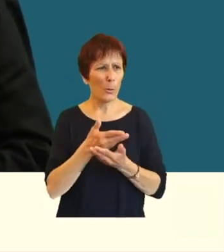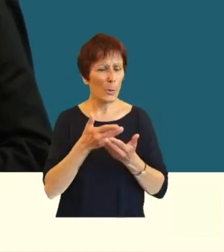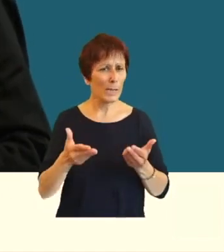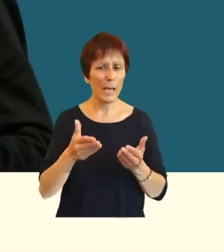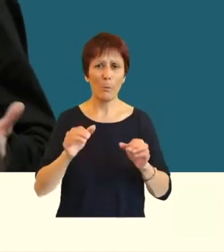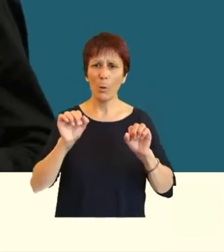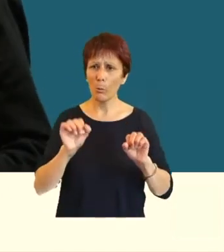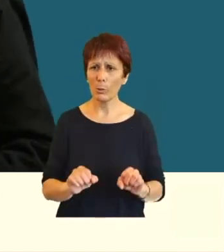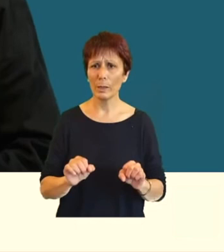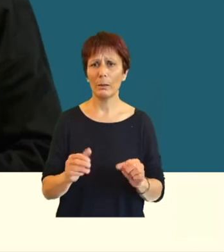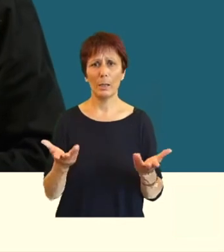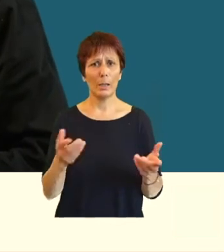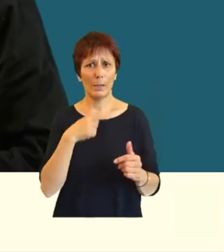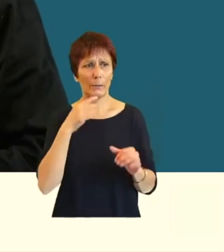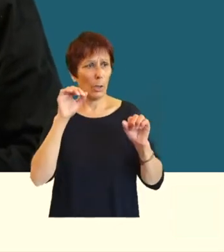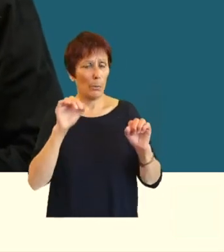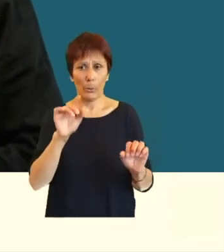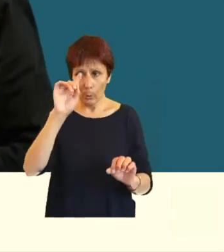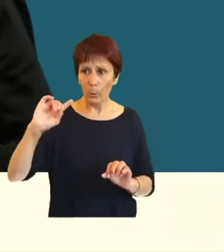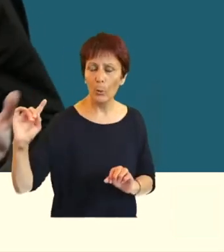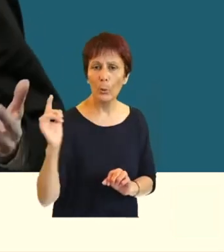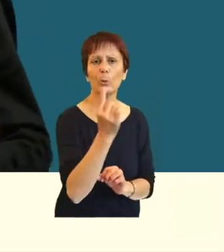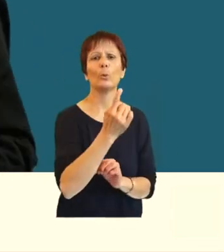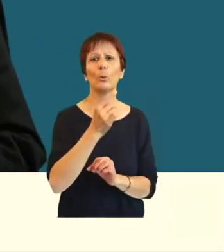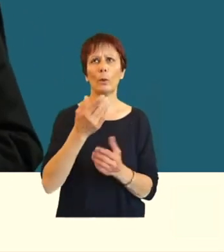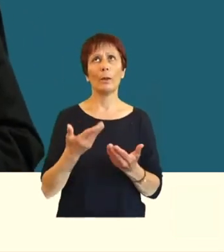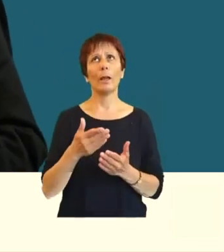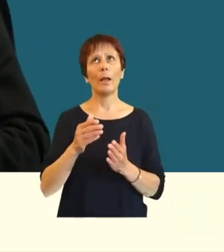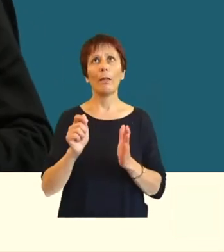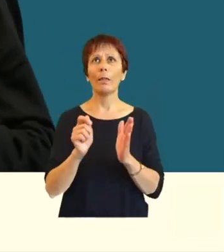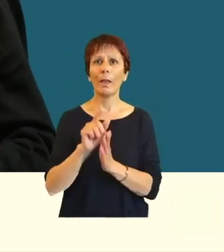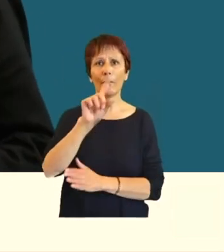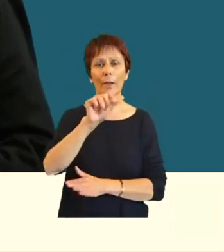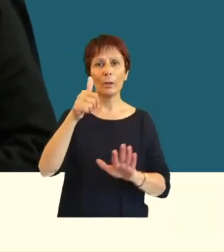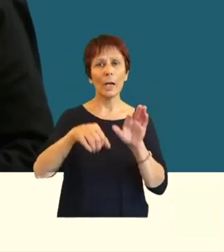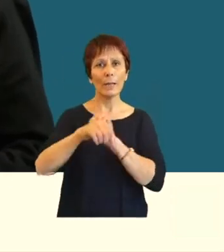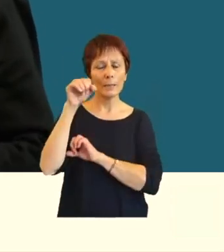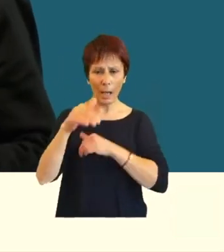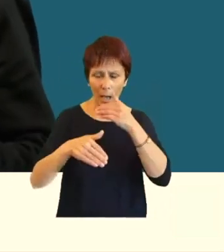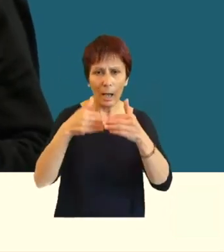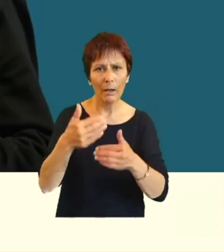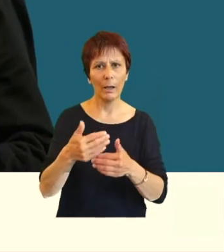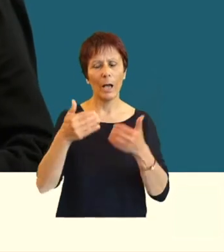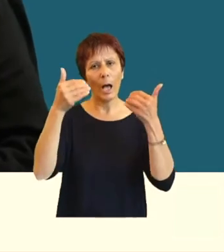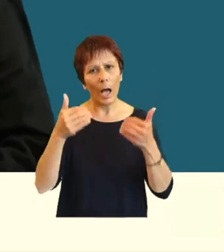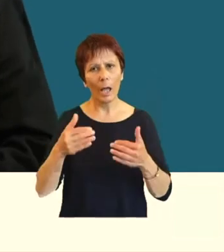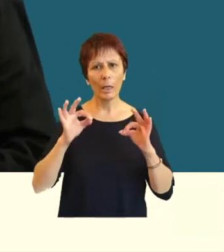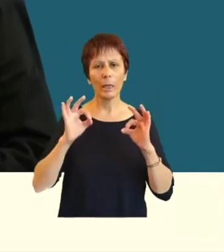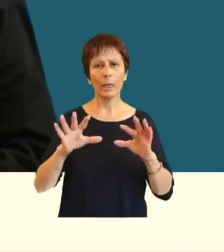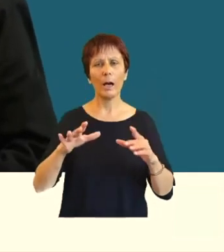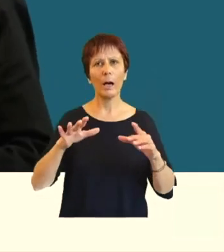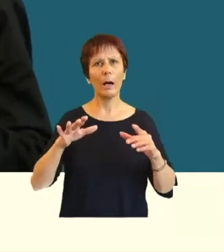possible. Et on s'adresse ainsi à tout le monde. Et on est au 21e siècle. On avance, on progresse et on arrête de perdre du temps avec